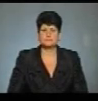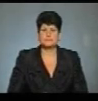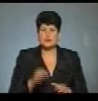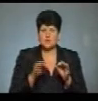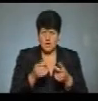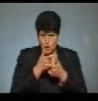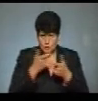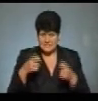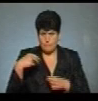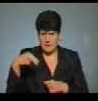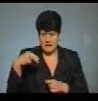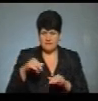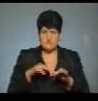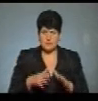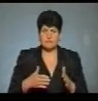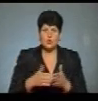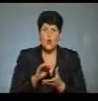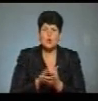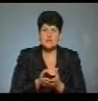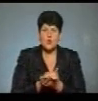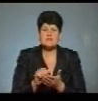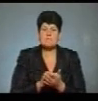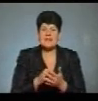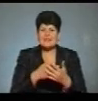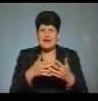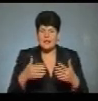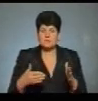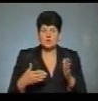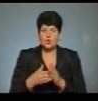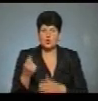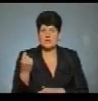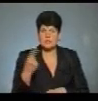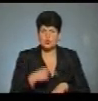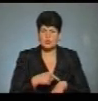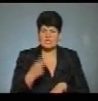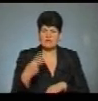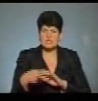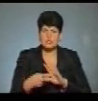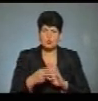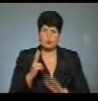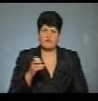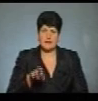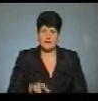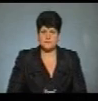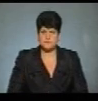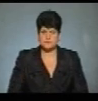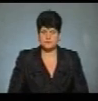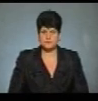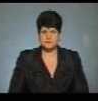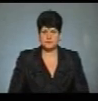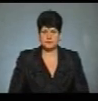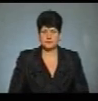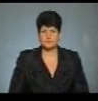Суддя оголосив перерву в справі для ознайомлення з матеріалами до 11 години 27 квітня. Тарас Бурак,